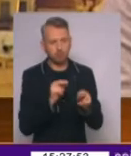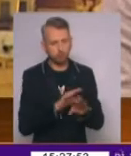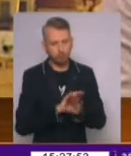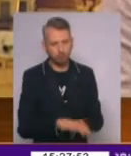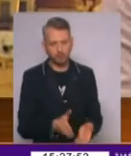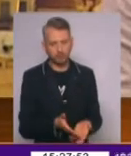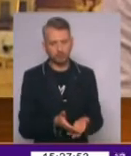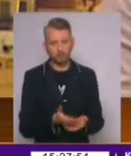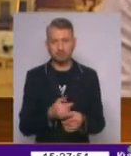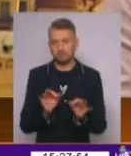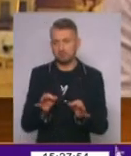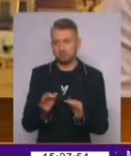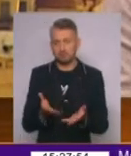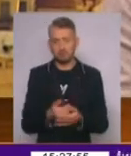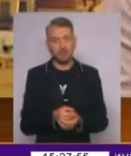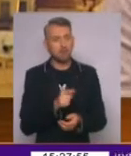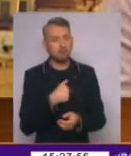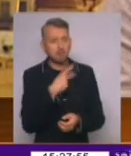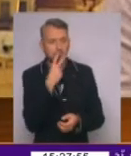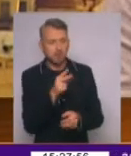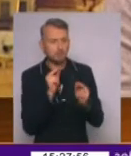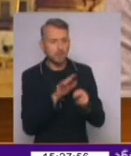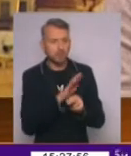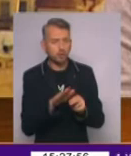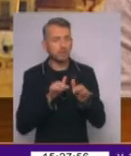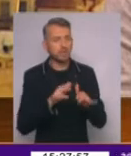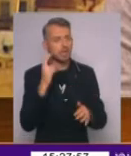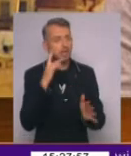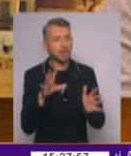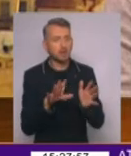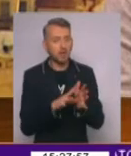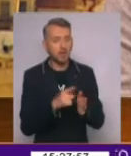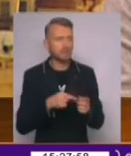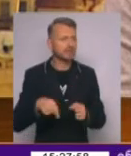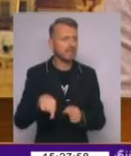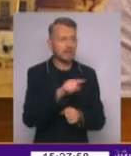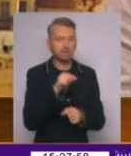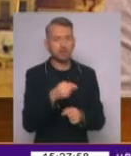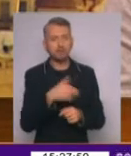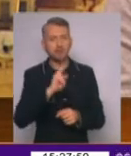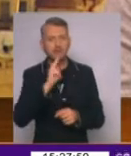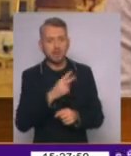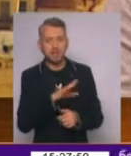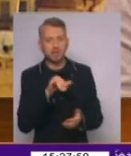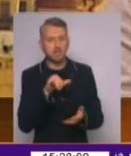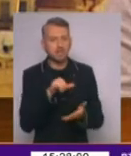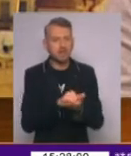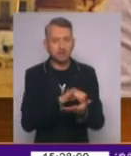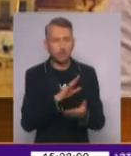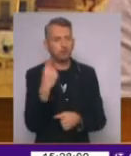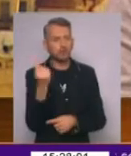Так, і ну, це зрозуміло, ми звичайно бачимо недобросовісні дії Київенерго скрізь. Вони вже два роки не встановлюють